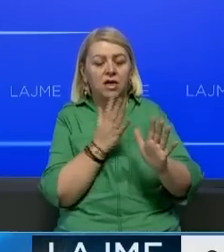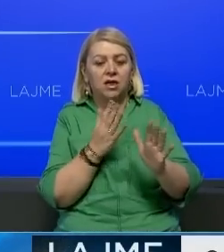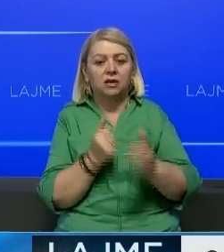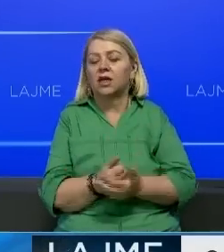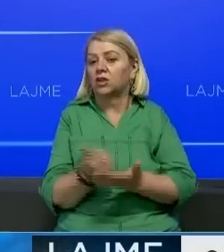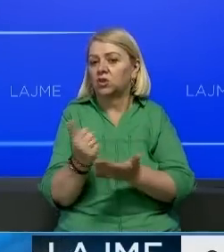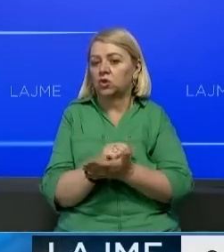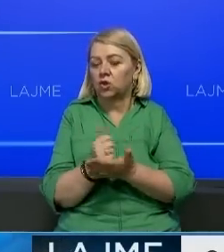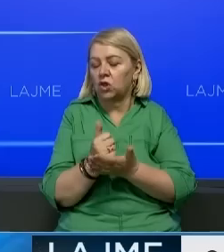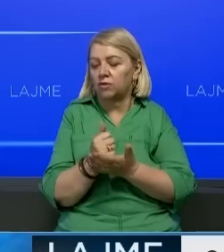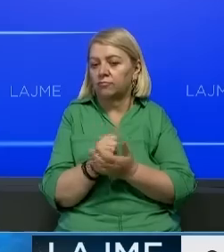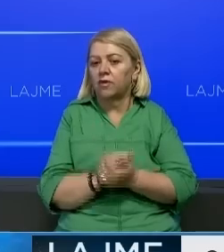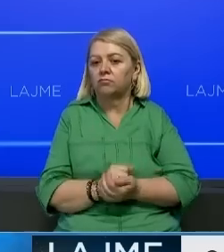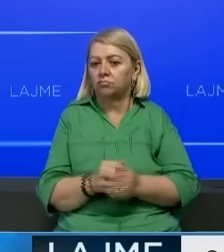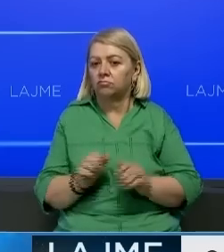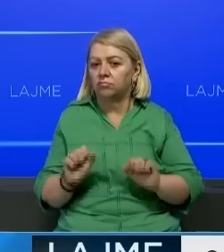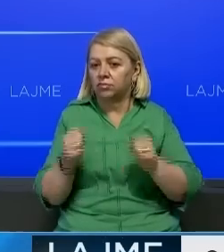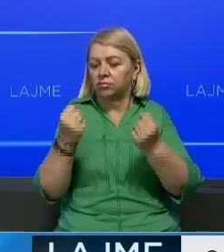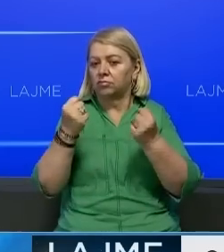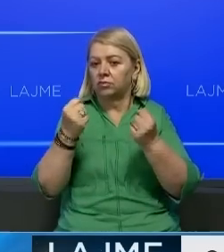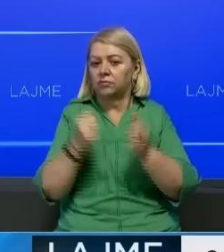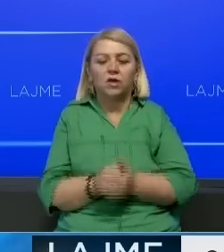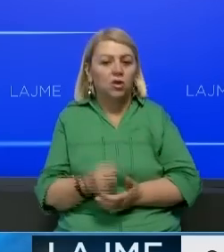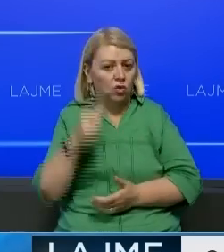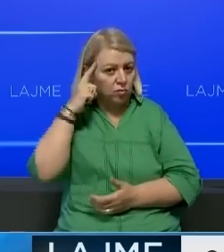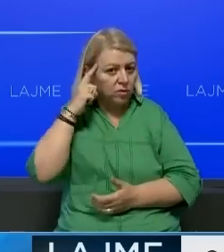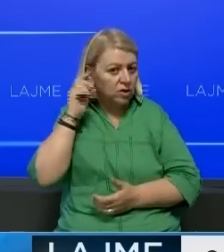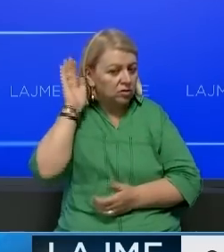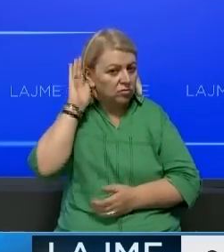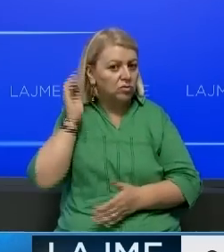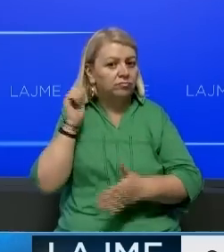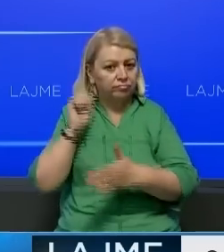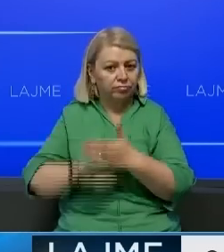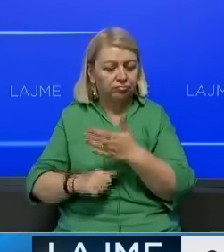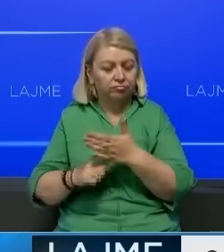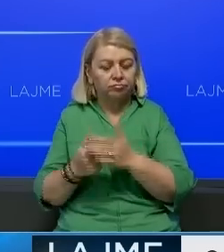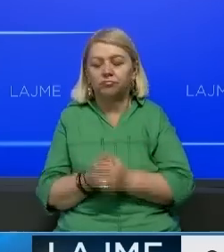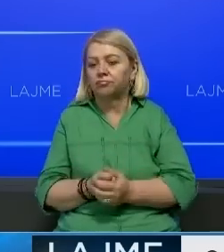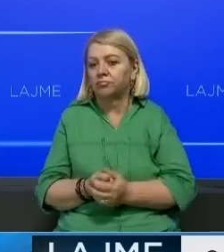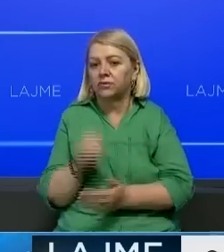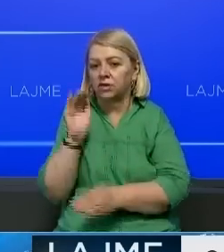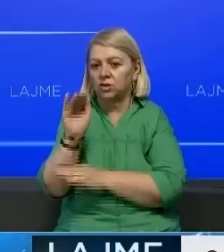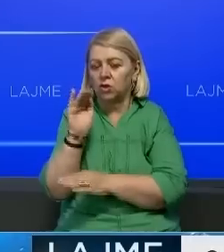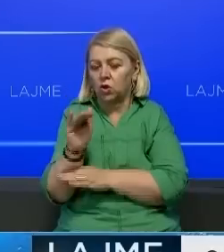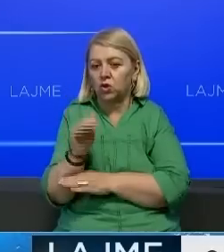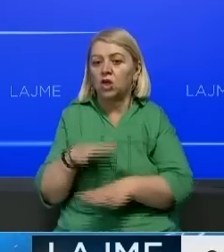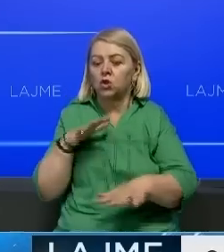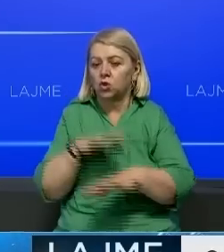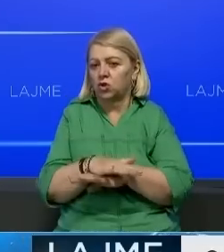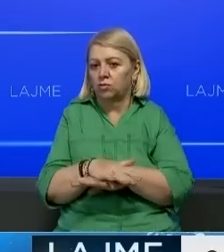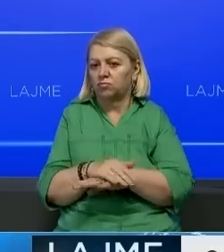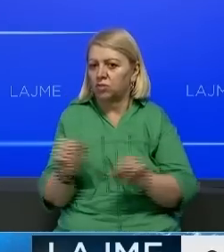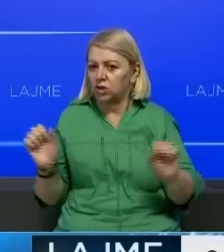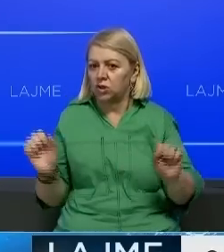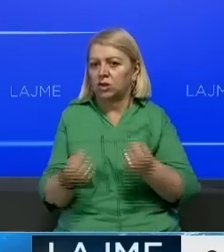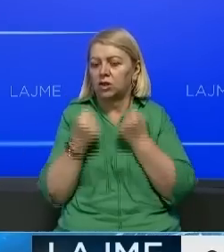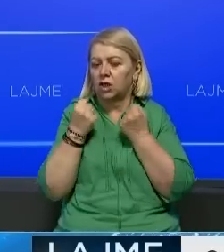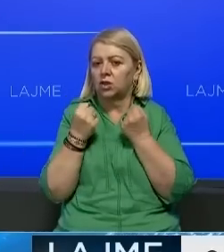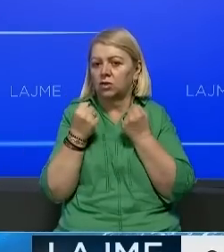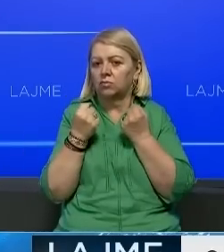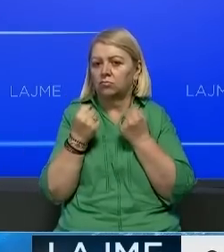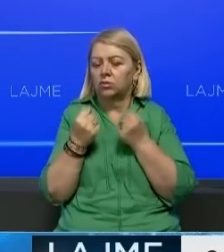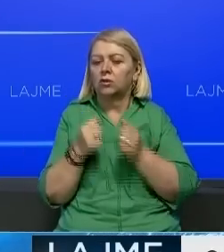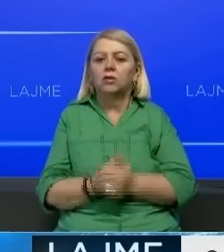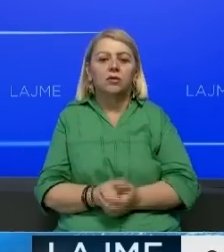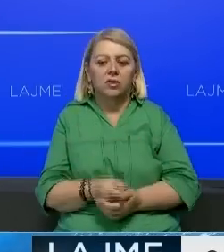me këshillën e policisë. Kryeministri norvegjez Jonas Gahr Støre e quajti atë një sund të tmerrshëm dhe thellësisht